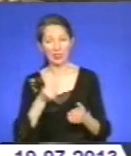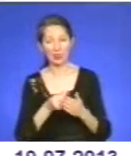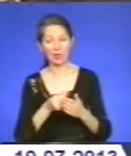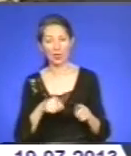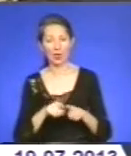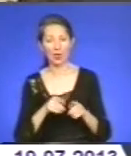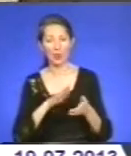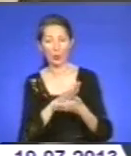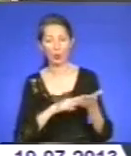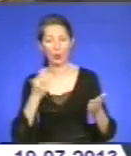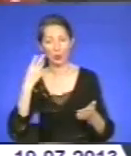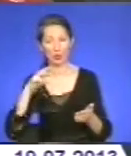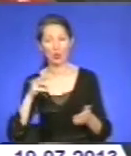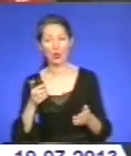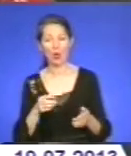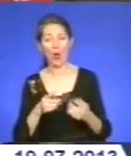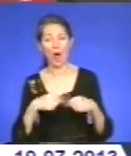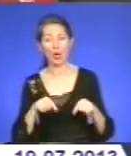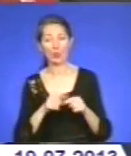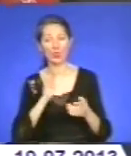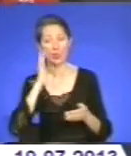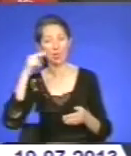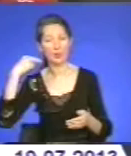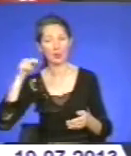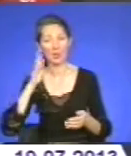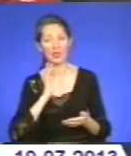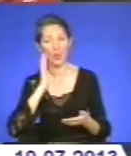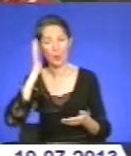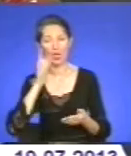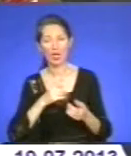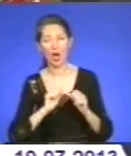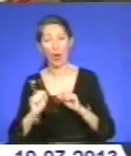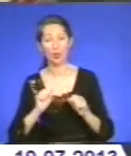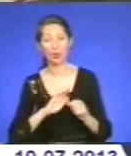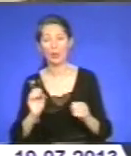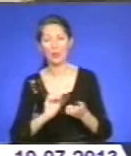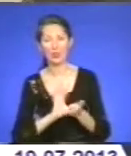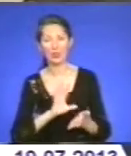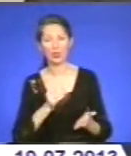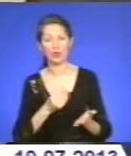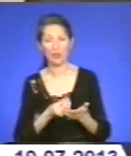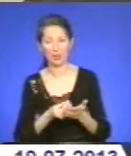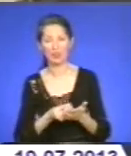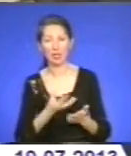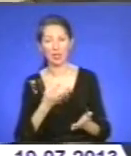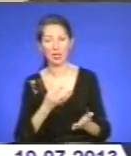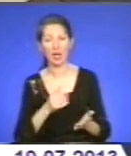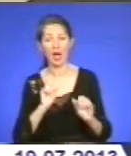галузі. Політика і президента, і політика уряду в непідвищенні тарифів, а в можливості залучити, ще раз